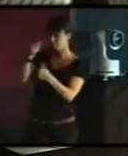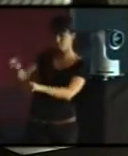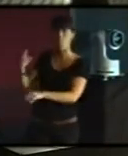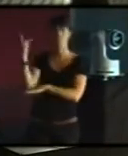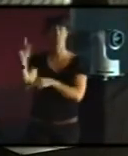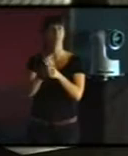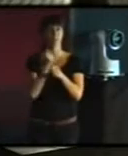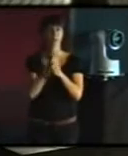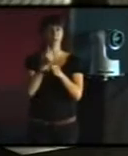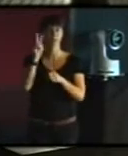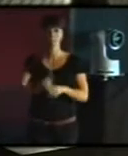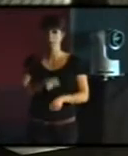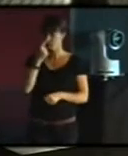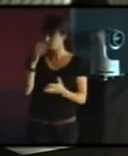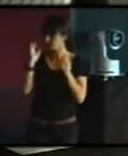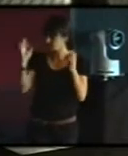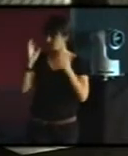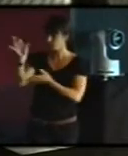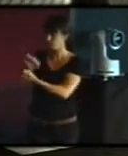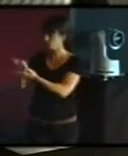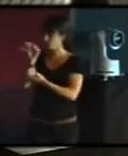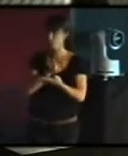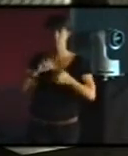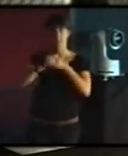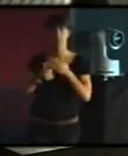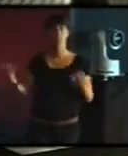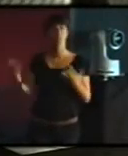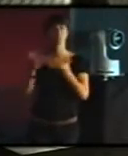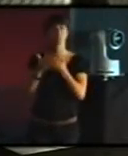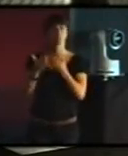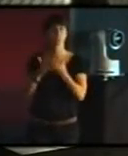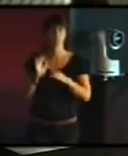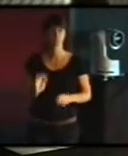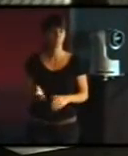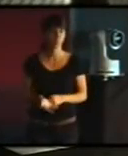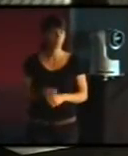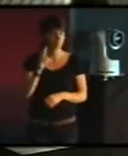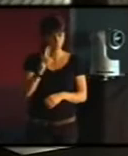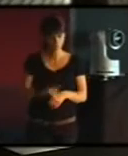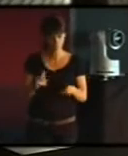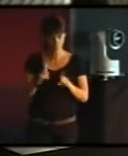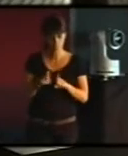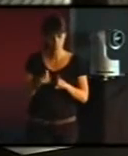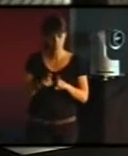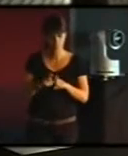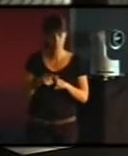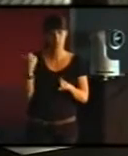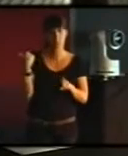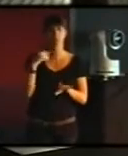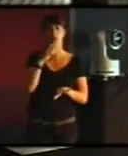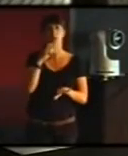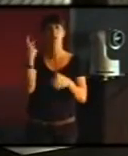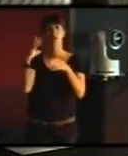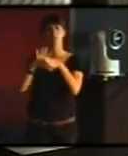langage architectural, mais ce qui m'intéresse davantage et aussi dans vos propos dits et dans ce que j'ai vu sur vos images, c'est la